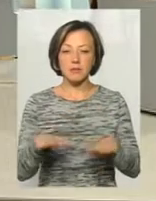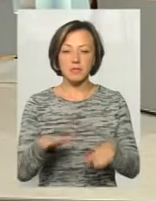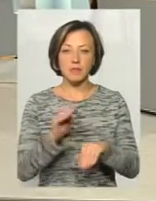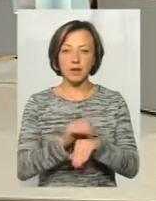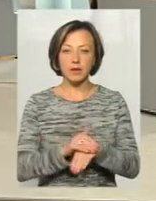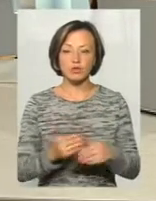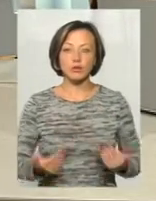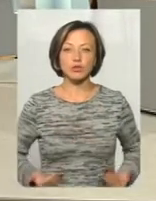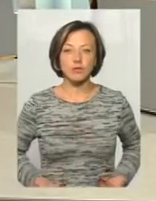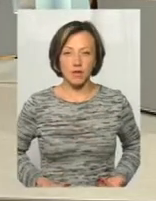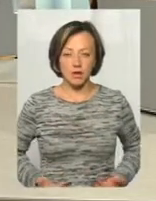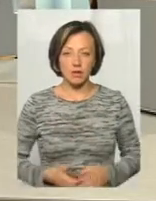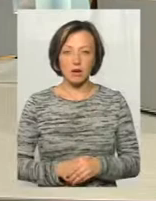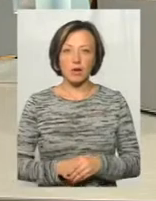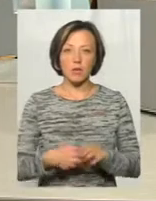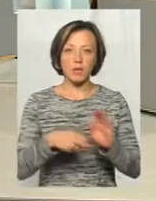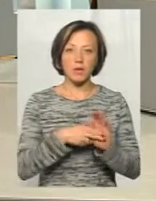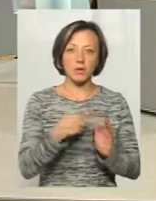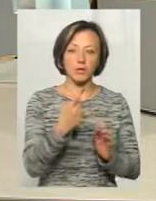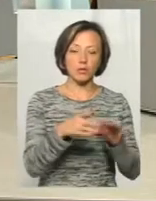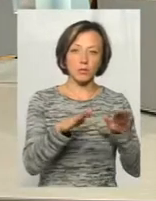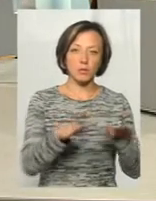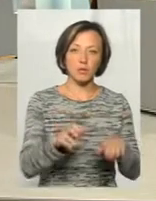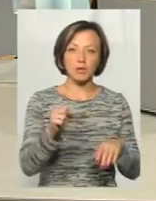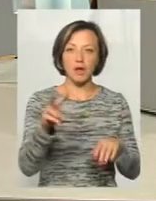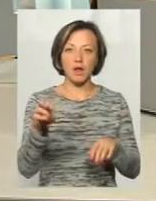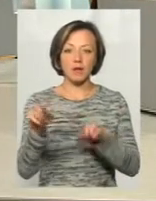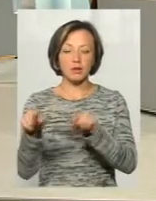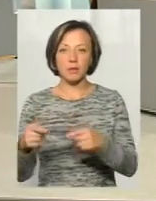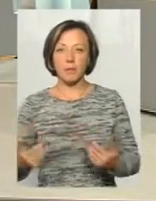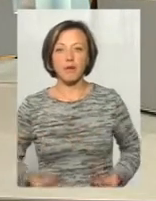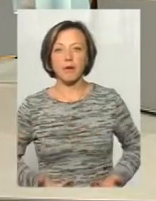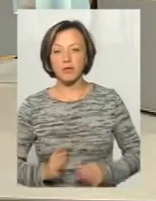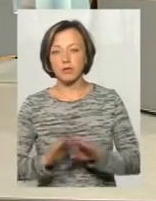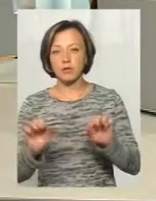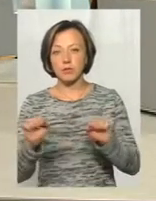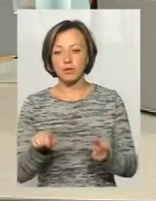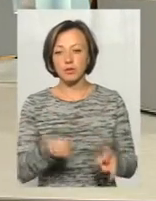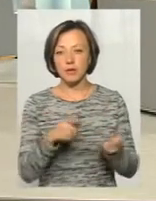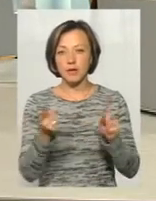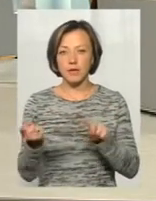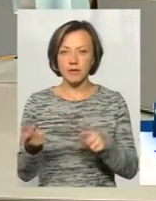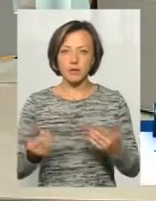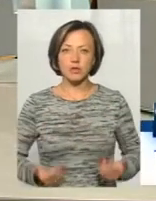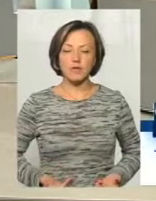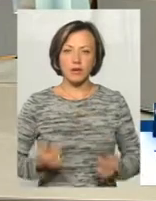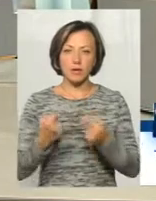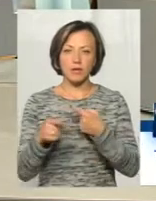фактичного проживання. Тобто прописані в одному місці, але там не проживають, оскільки, можливо, десь перевелися і проживають в